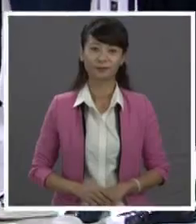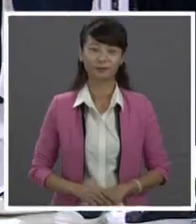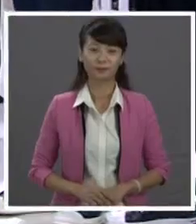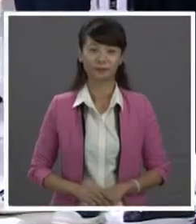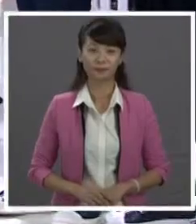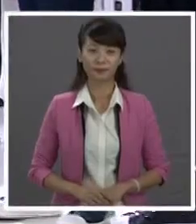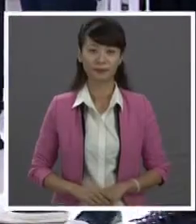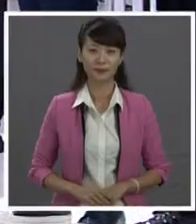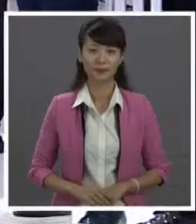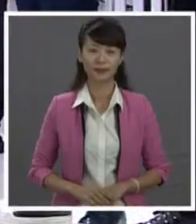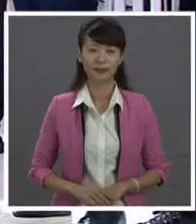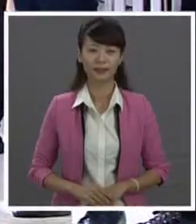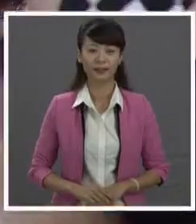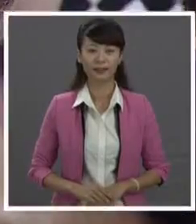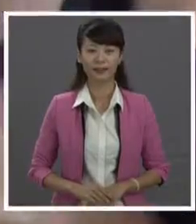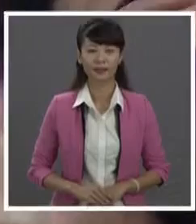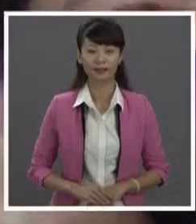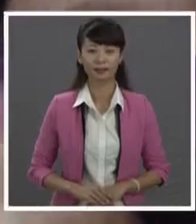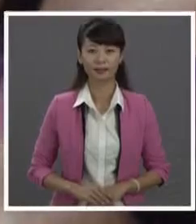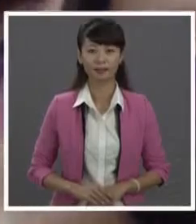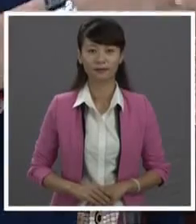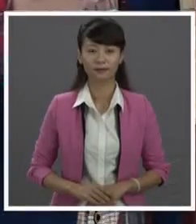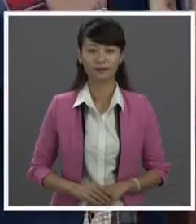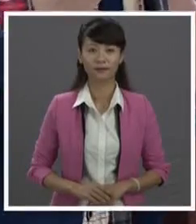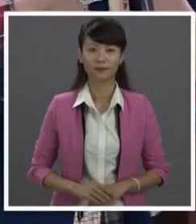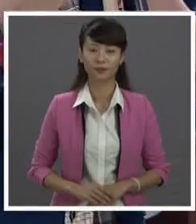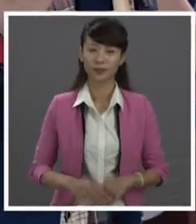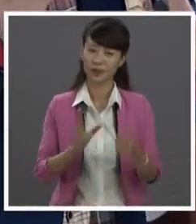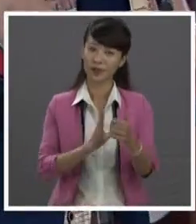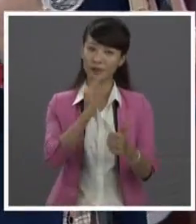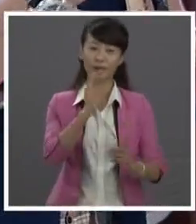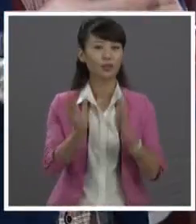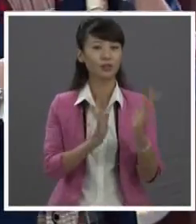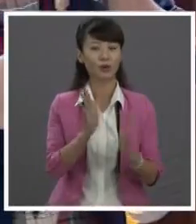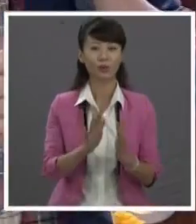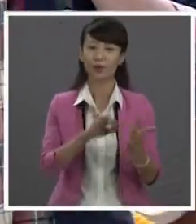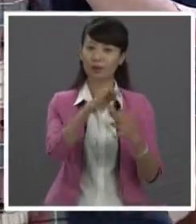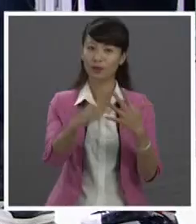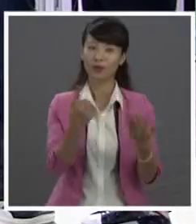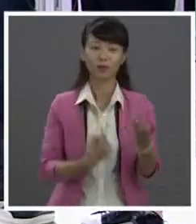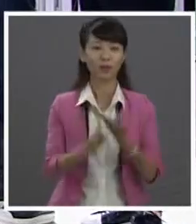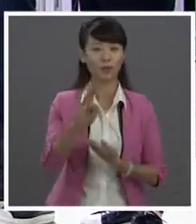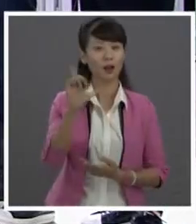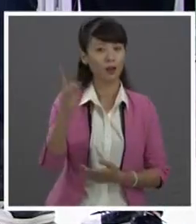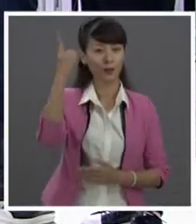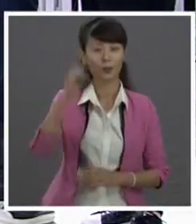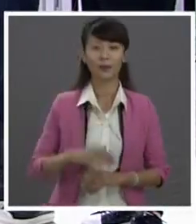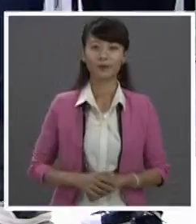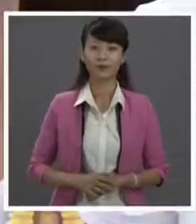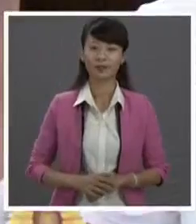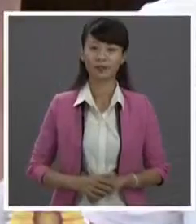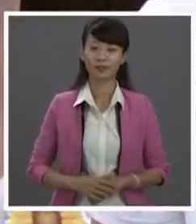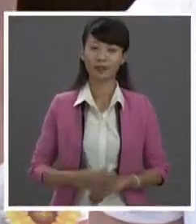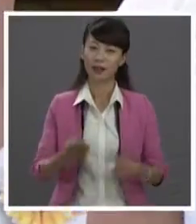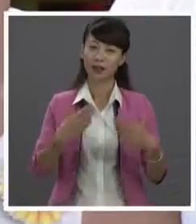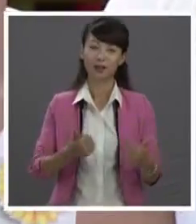你不会，你还久。 我没有以后的。就是学手语，是不是手指都要特别灵活吗？ 对，像我原来是舞蹈专业，